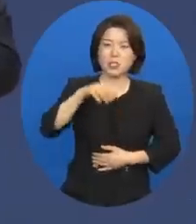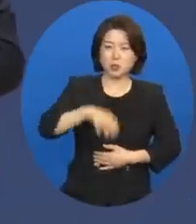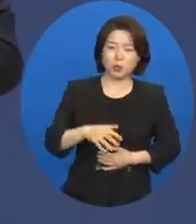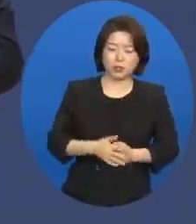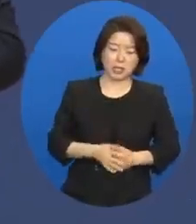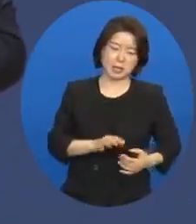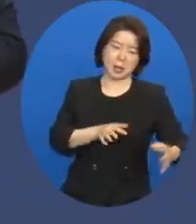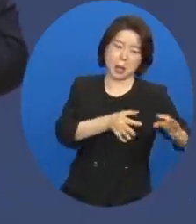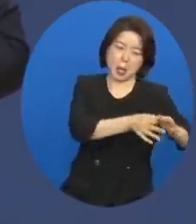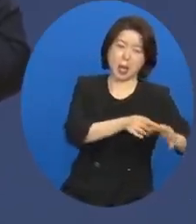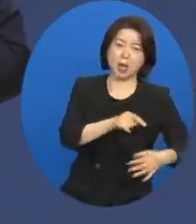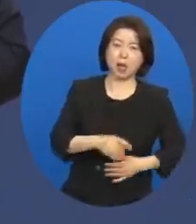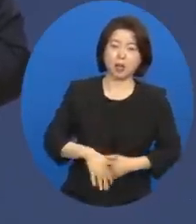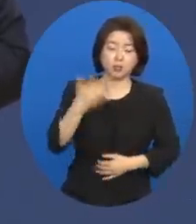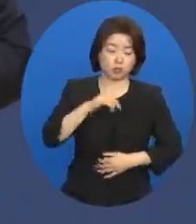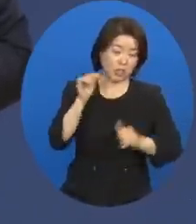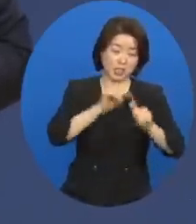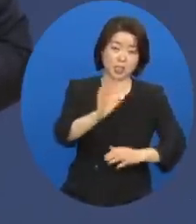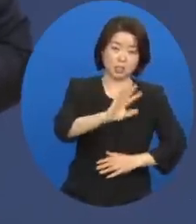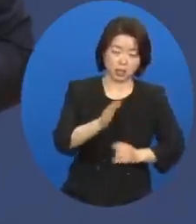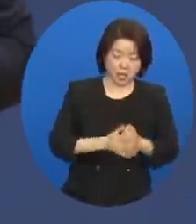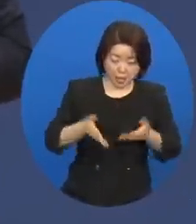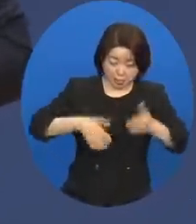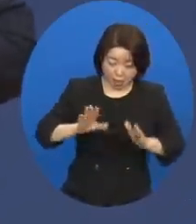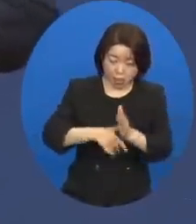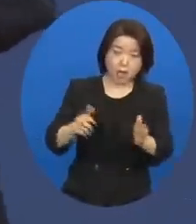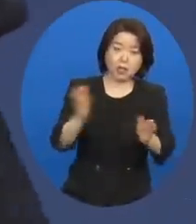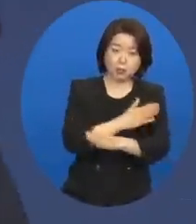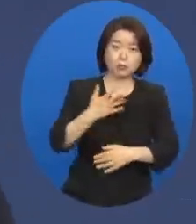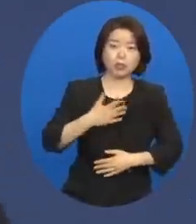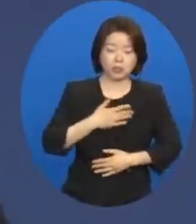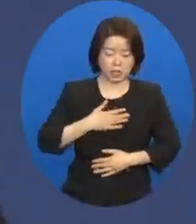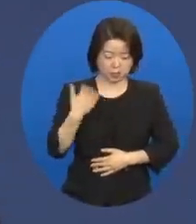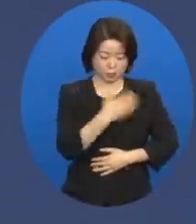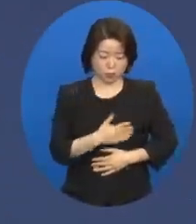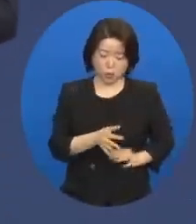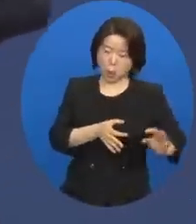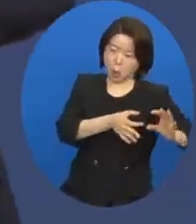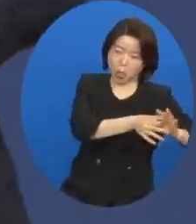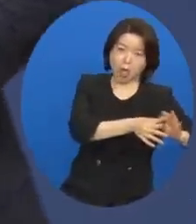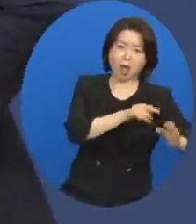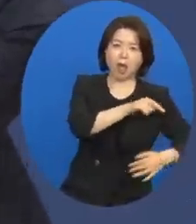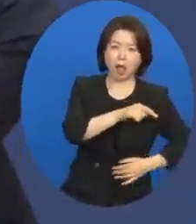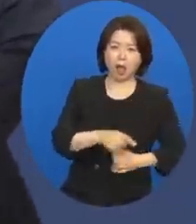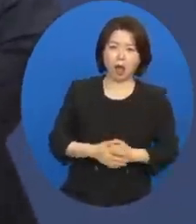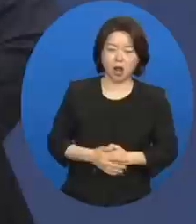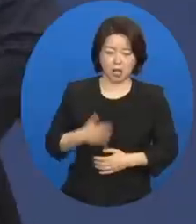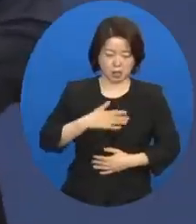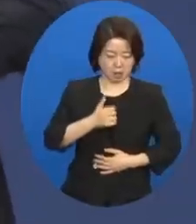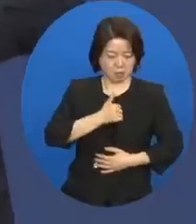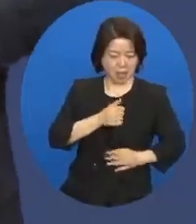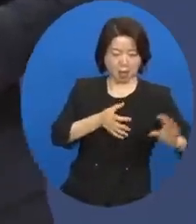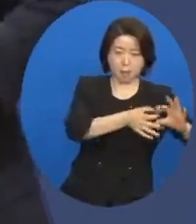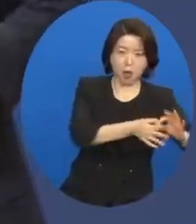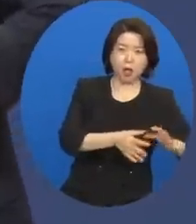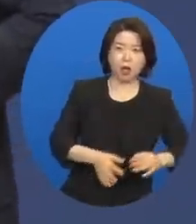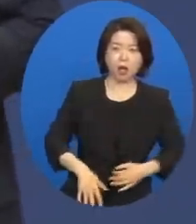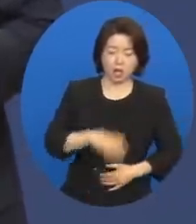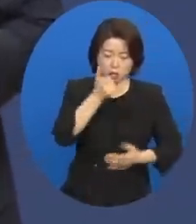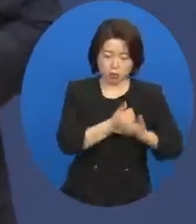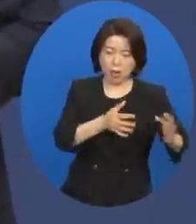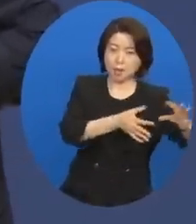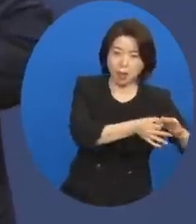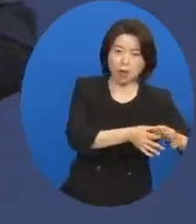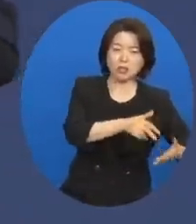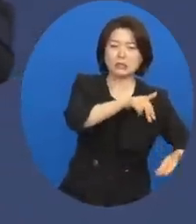편에 누가 시킨 것도 아닌데 태어나면서부터 나는 육체 편에 그리고 자의 편에 그리고 죄의 편에